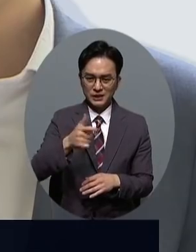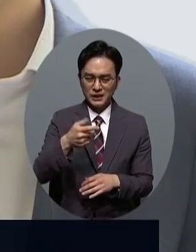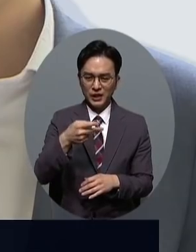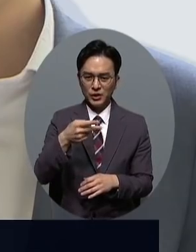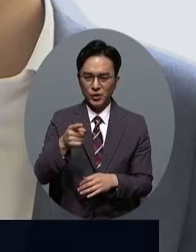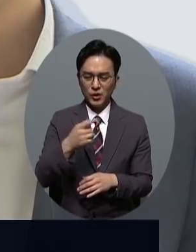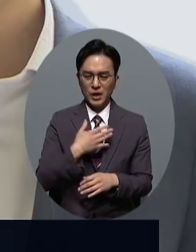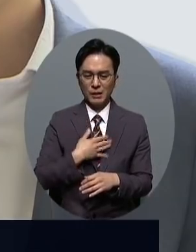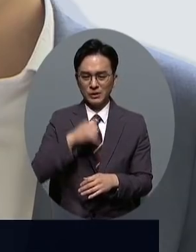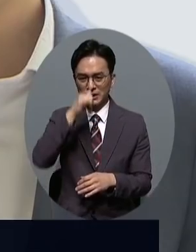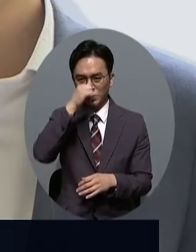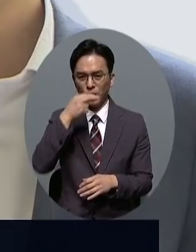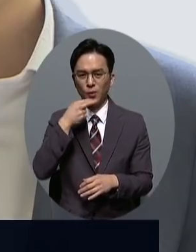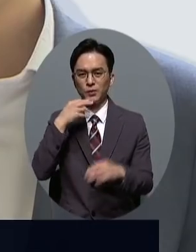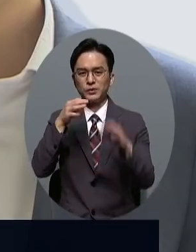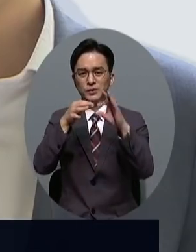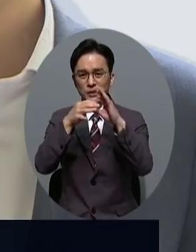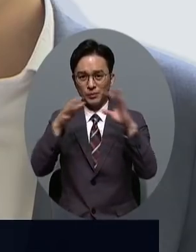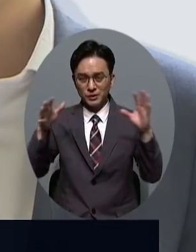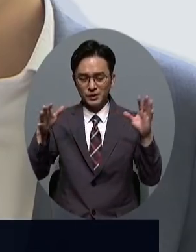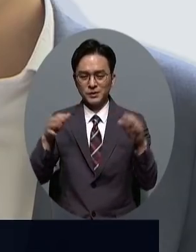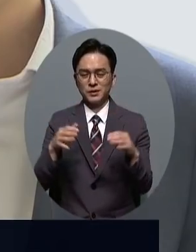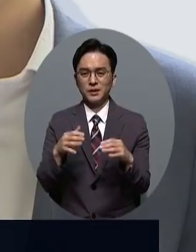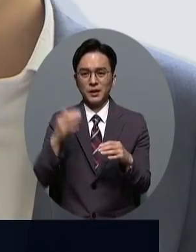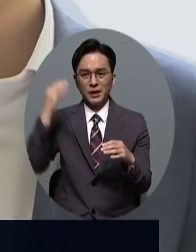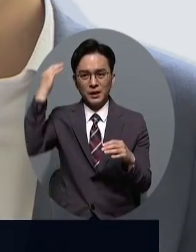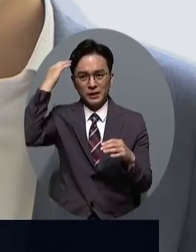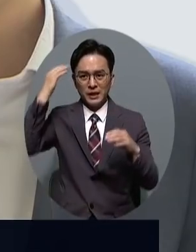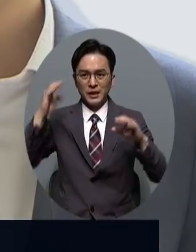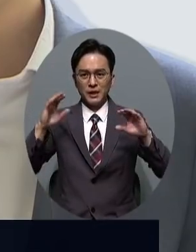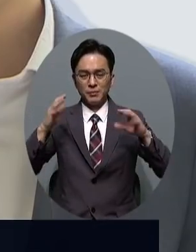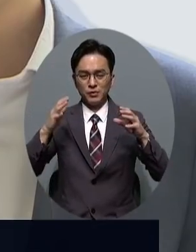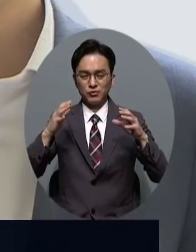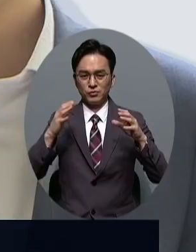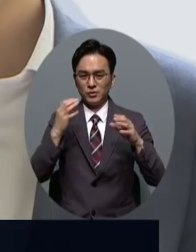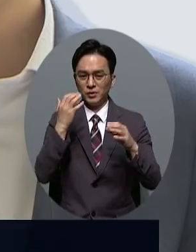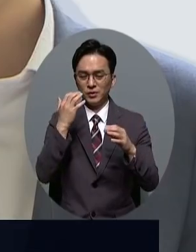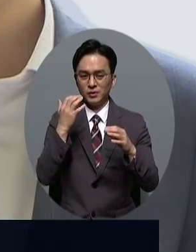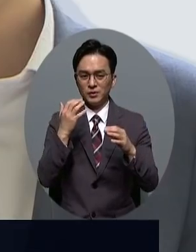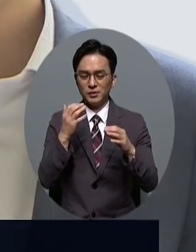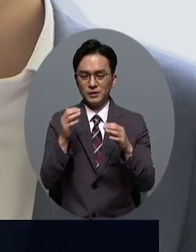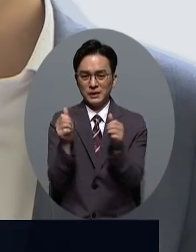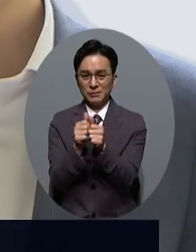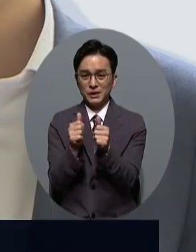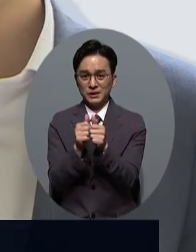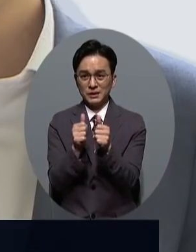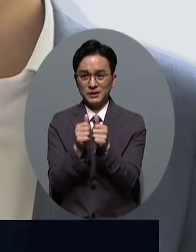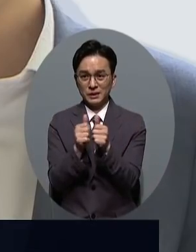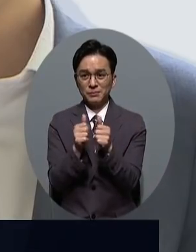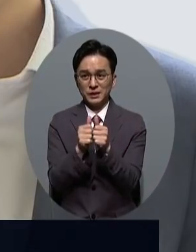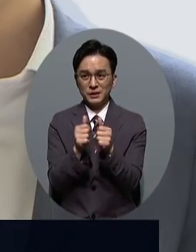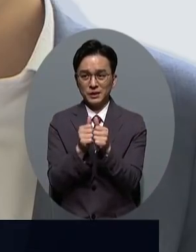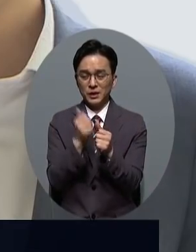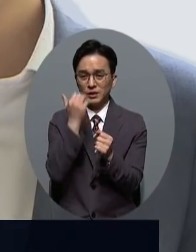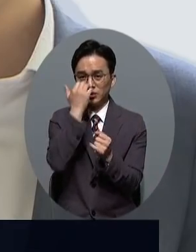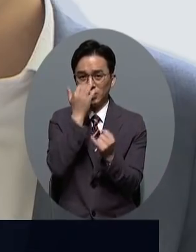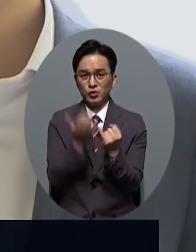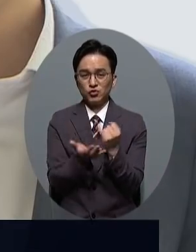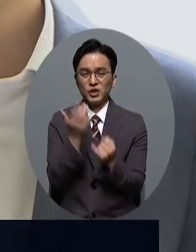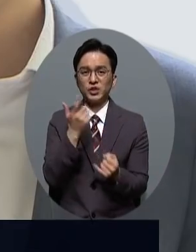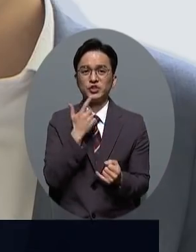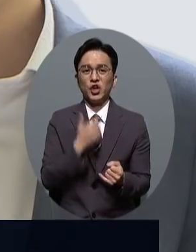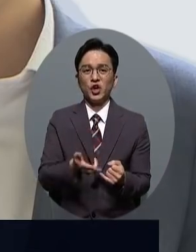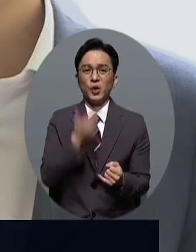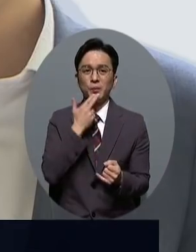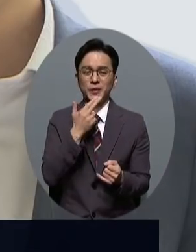하지 않는다라는 이야기를 적어요. 그러니까 성추행을 하지 않는다는 이야기를 적는데 성추행이란 개념에 대해서 이제 근데 변호인